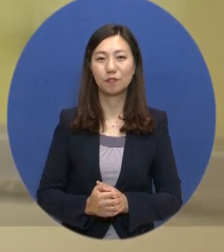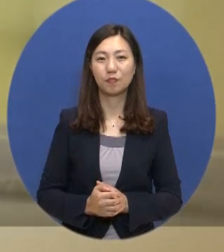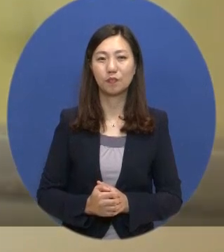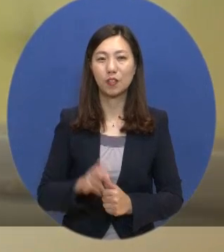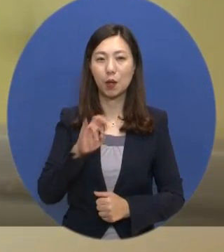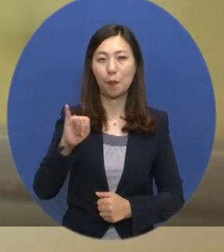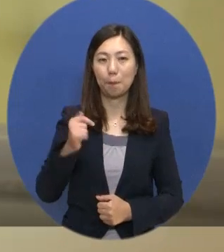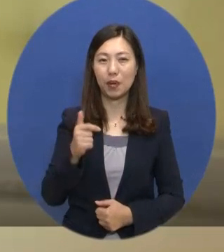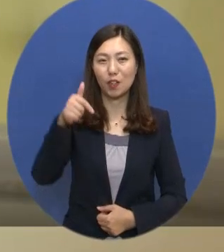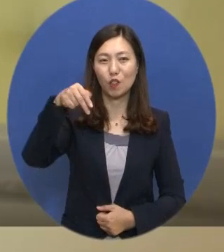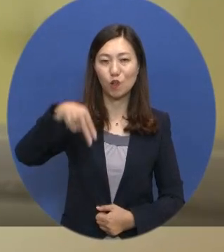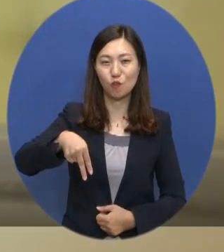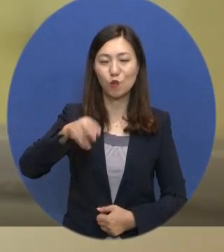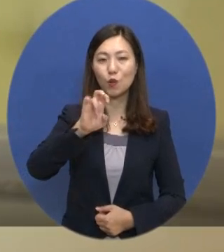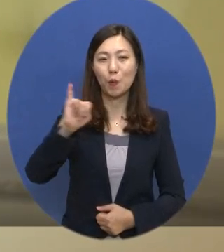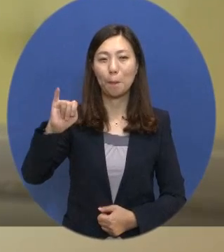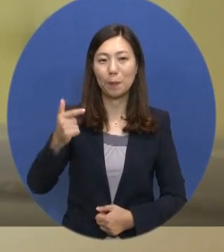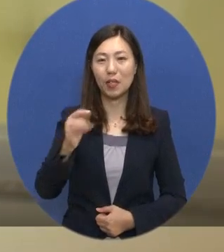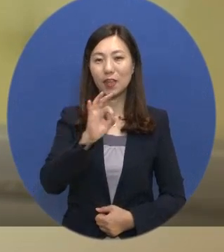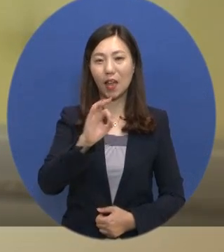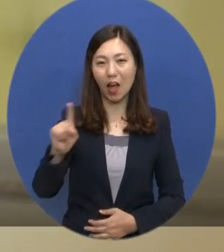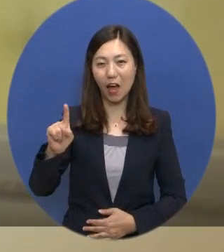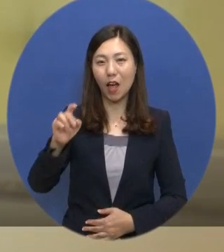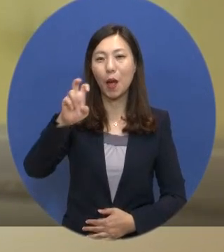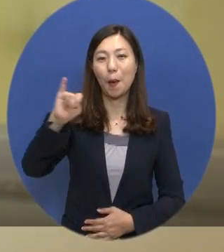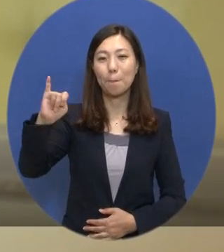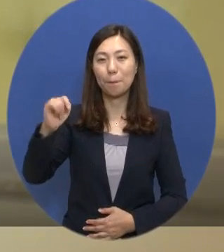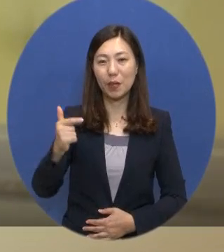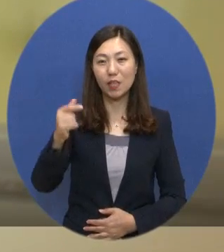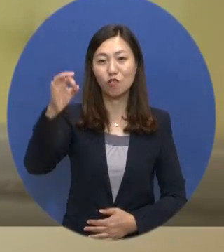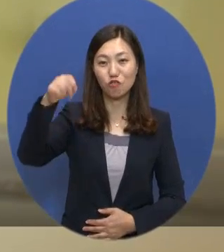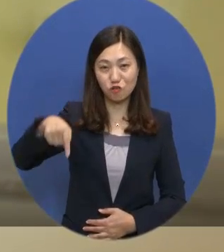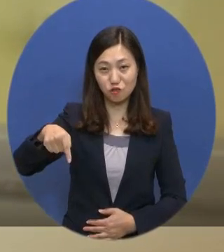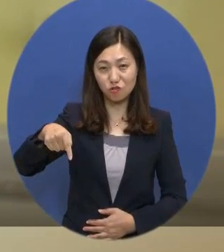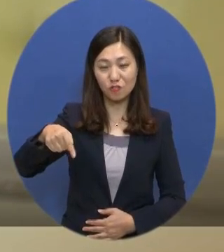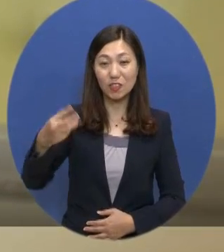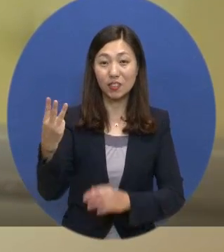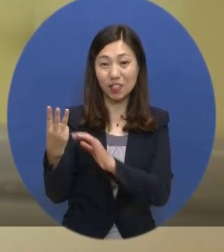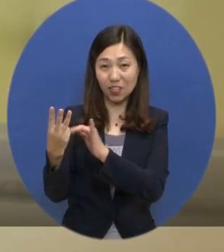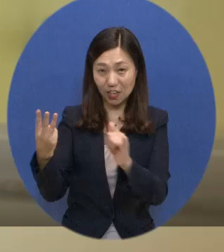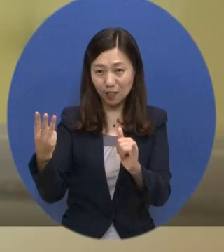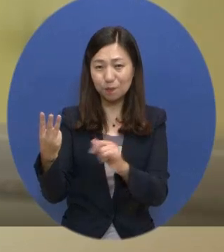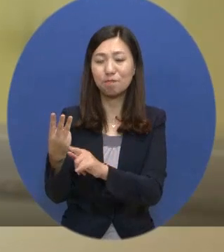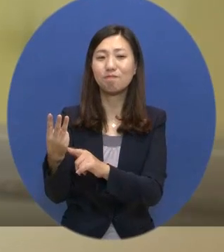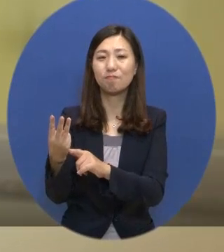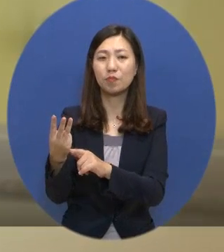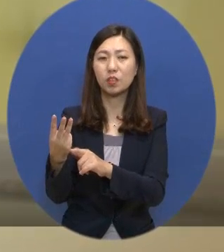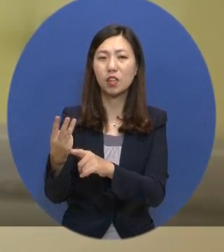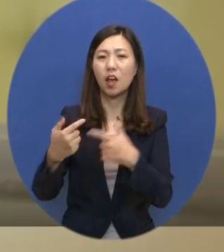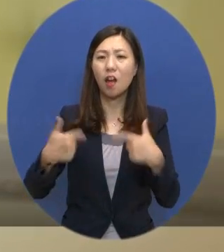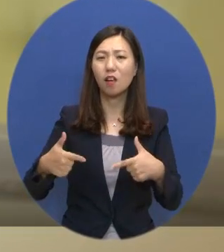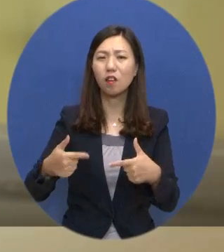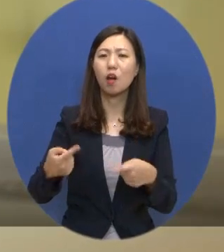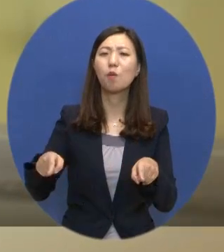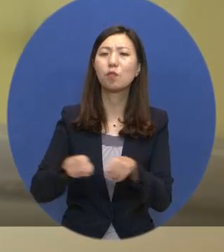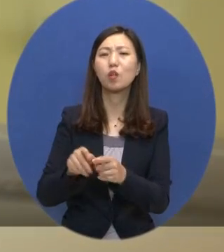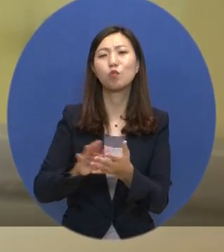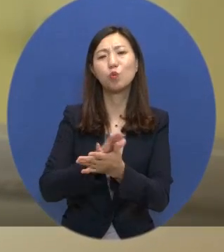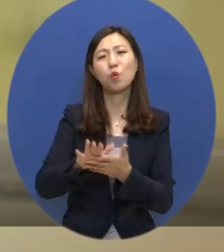민규, 미나, 민우야, 아빠 항상 너희들한테 같이 못 놀아줘서